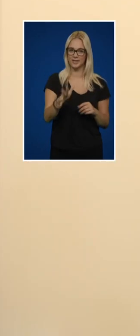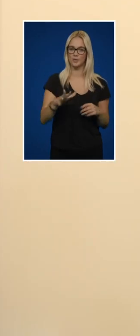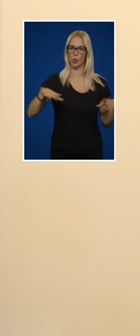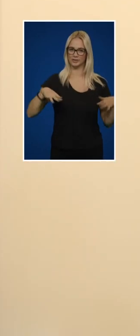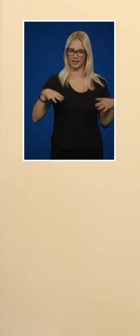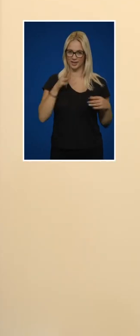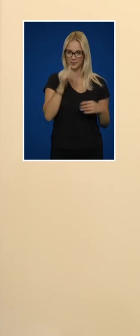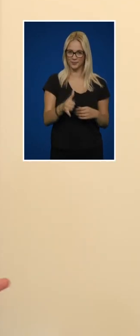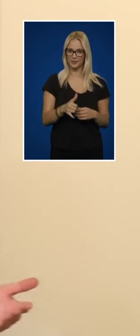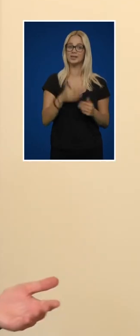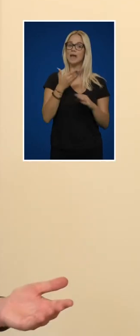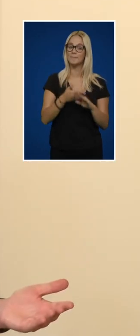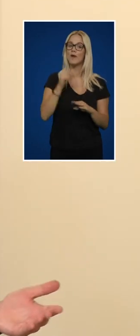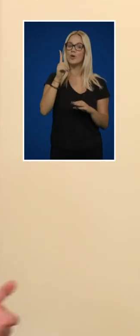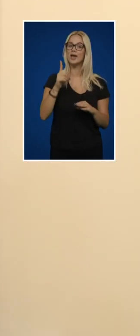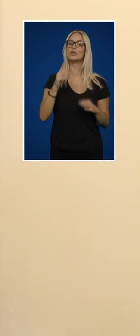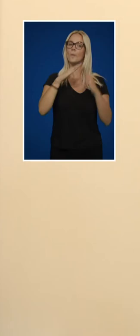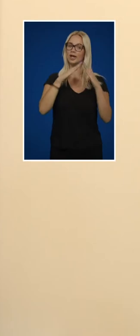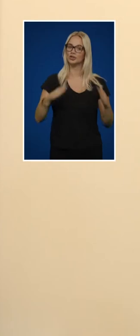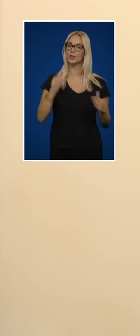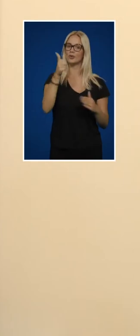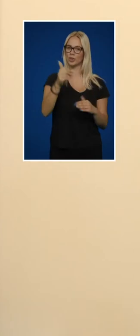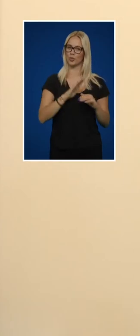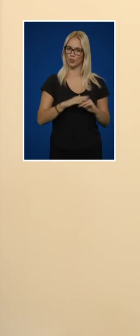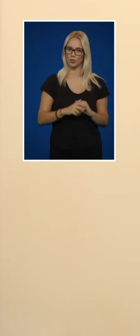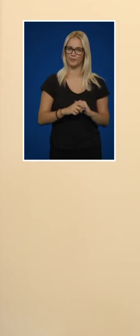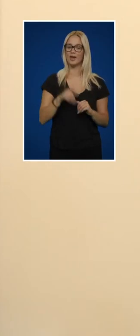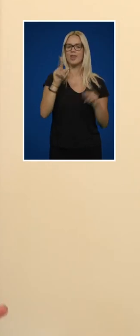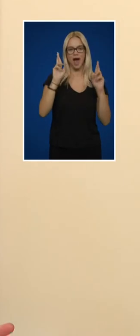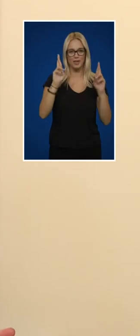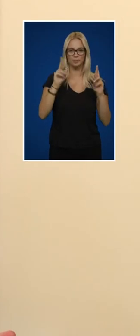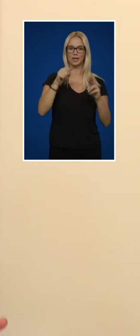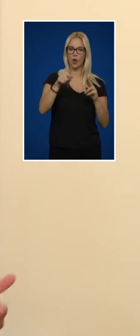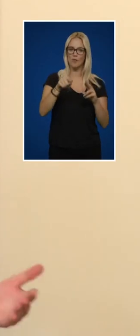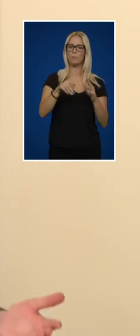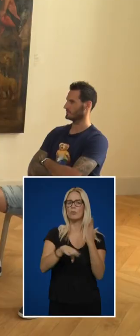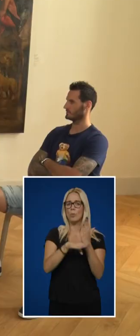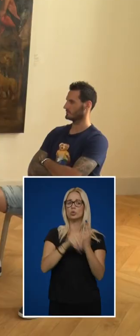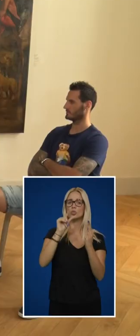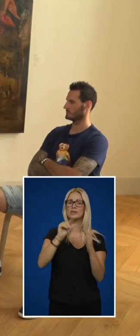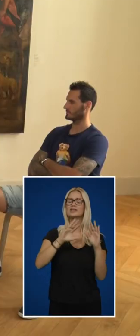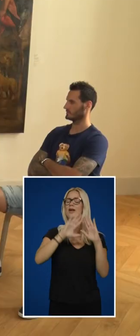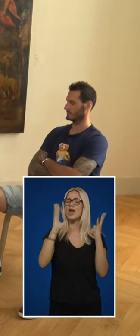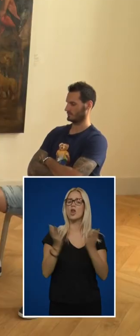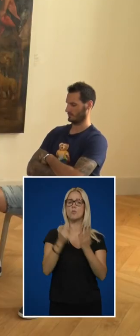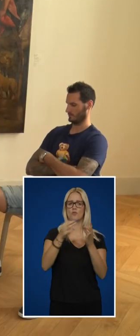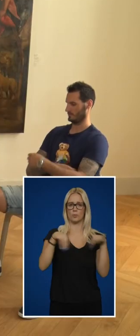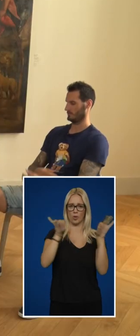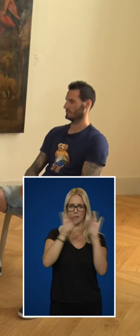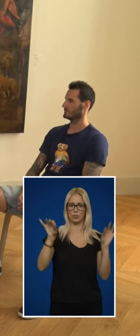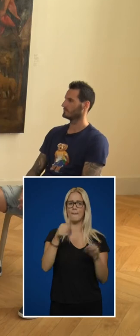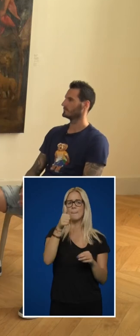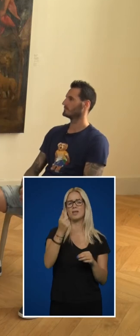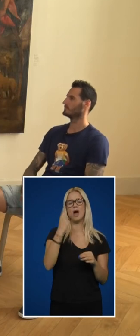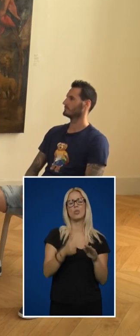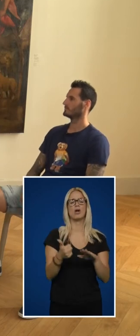Eto, gospodo, ja vam zahvaljujem što ste bili u emisiji gosti, zapravo i domaćini u jednu ruku i nadam se